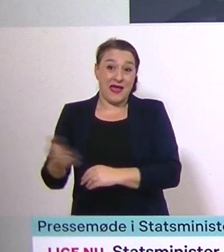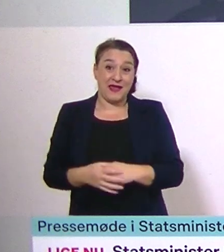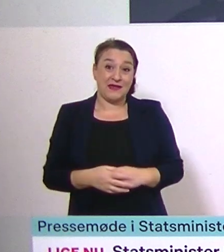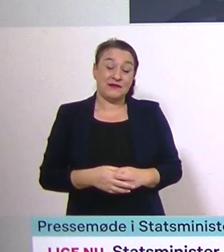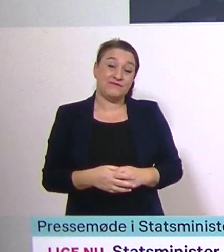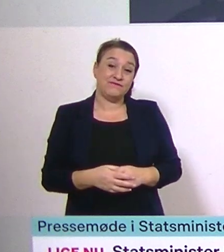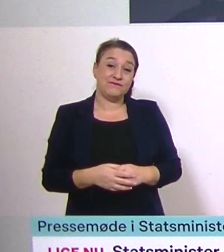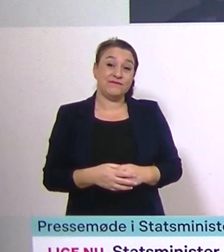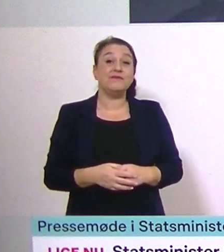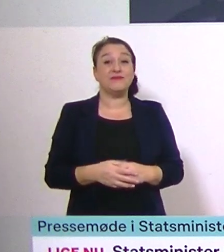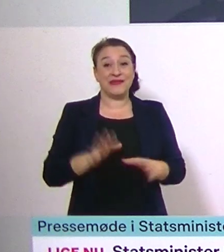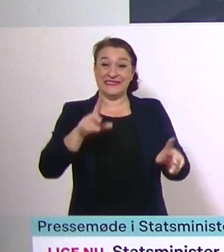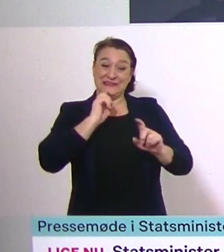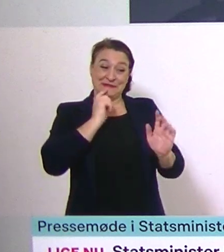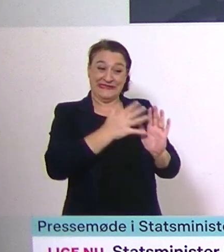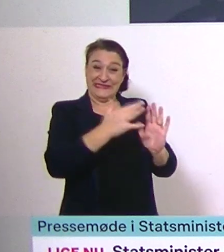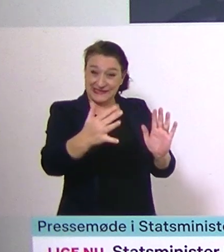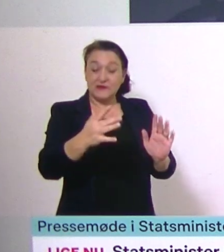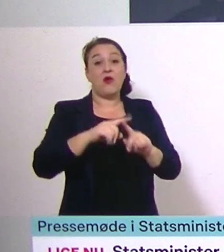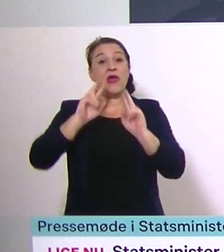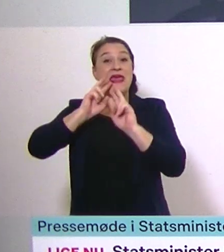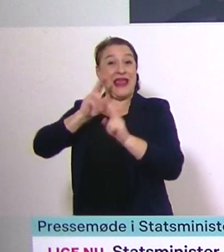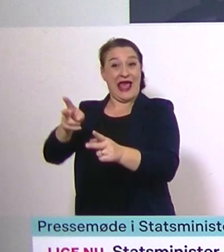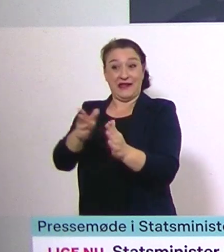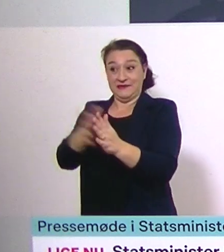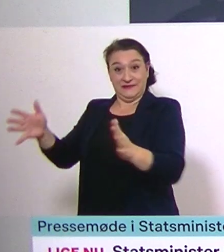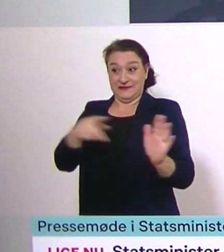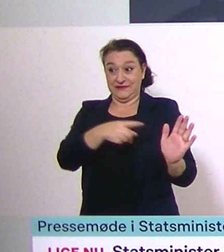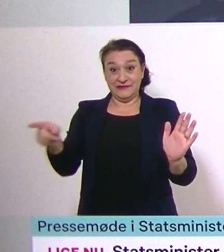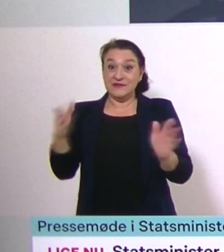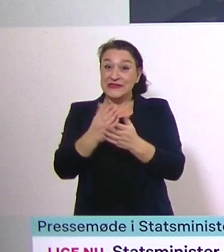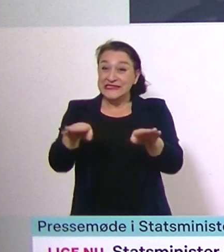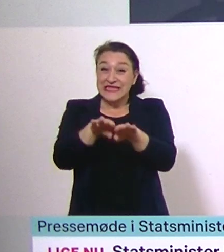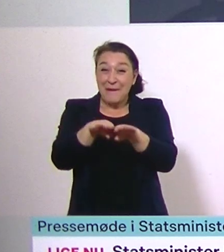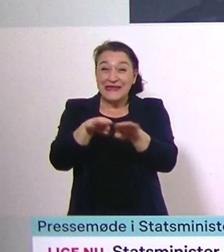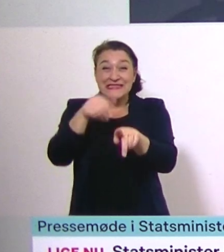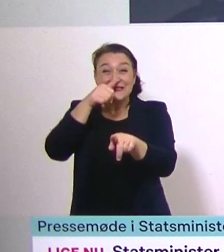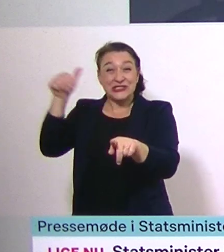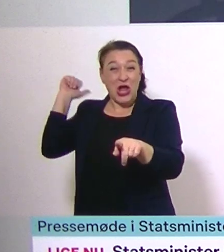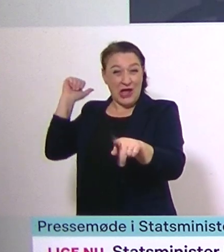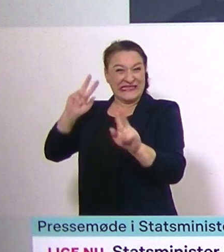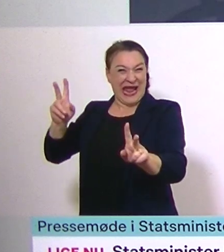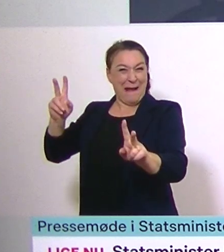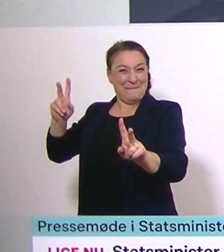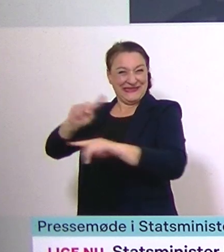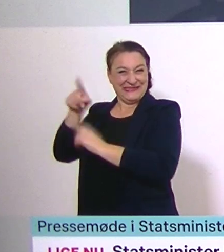smittede og indlagte, ligger vi nu over niveauet for samme tidspunkt sidste år.